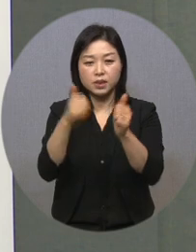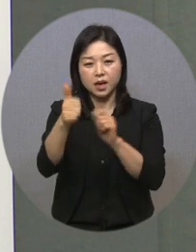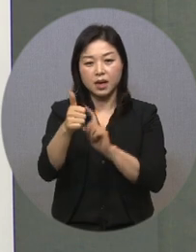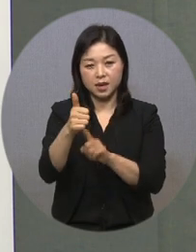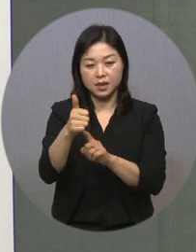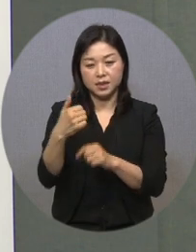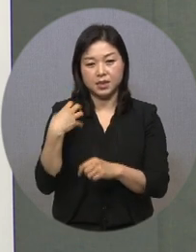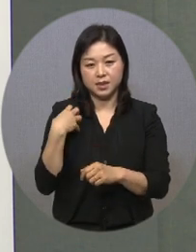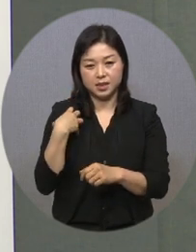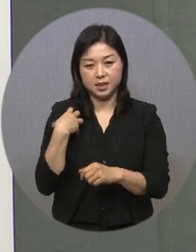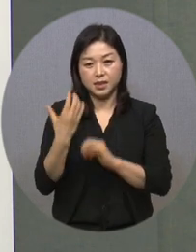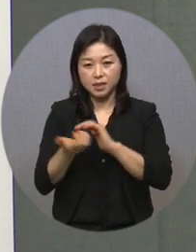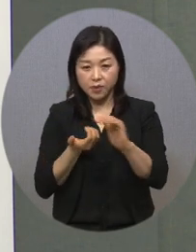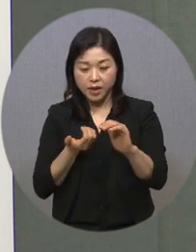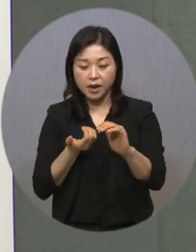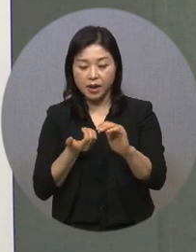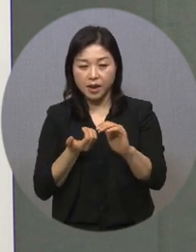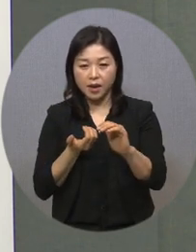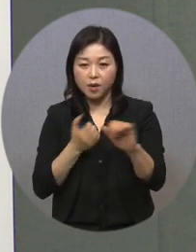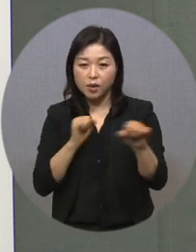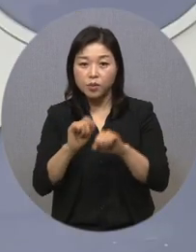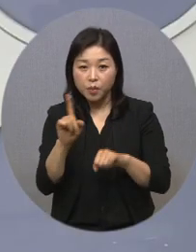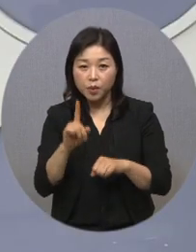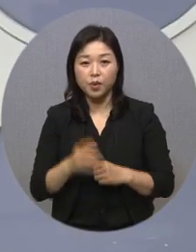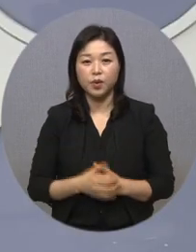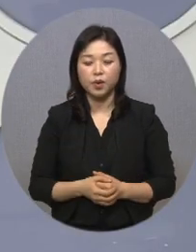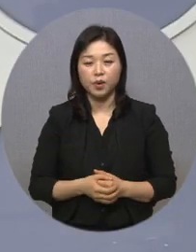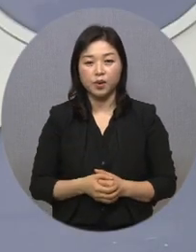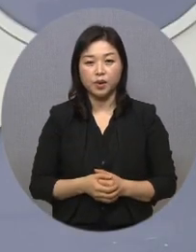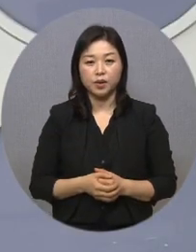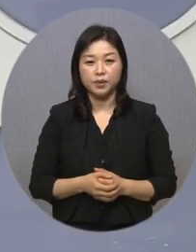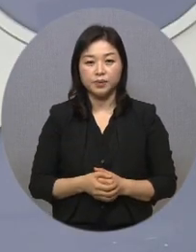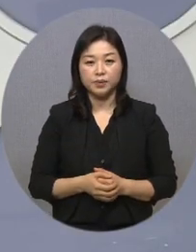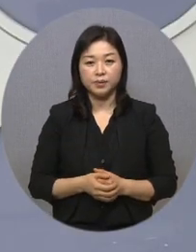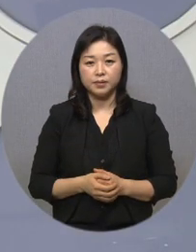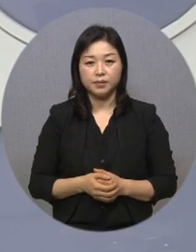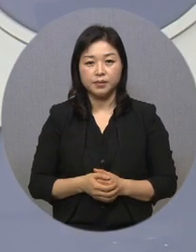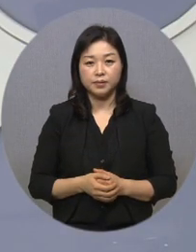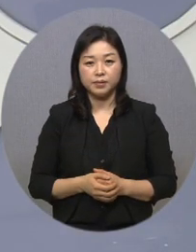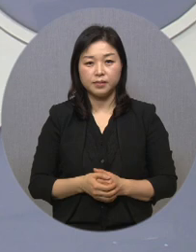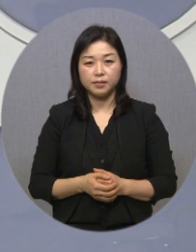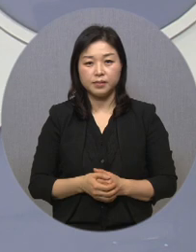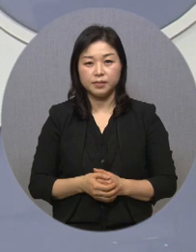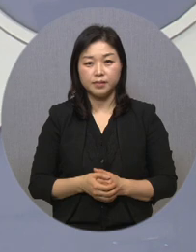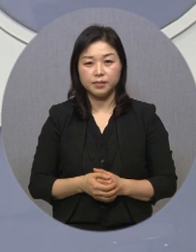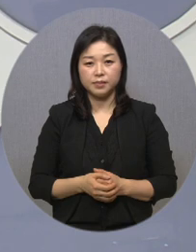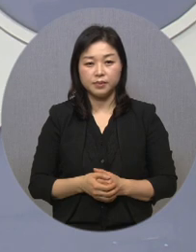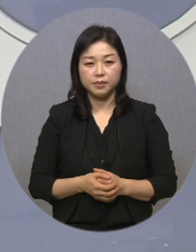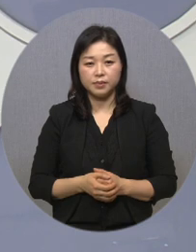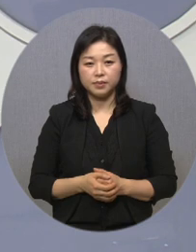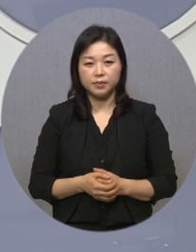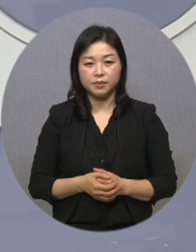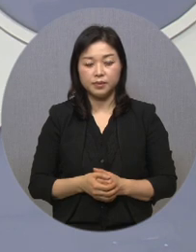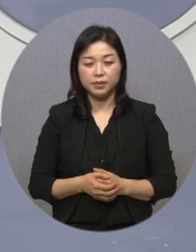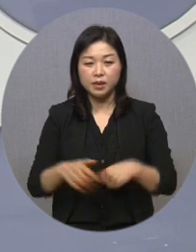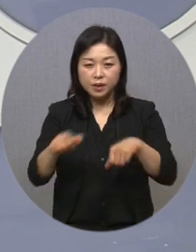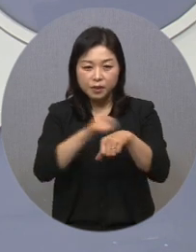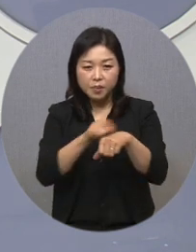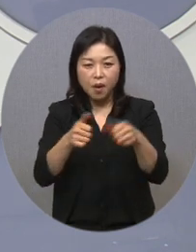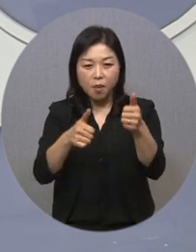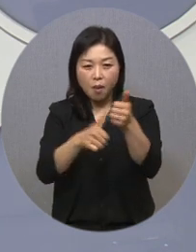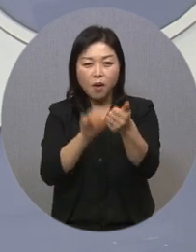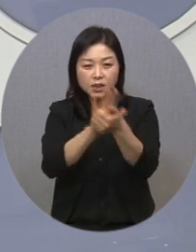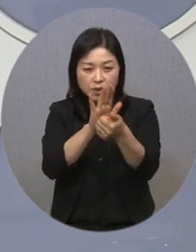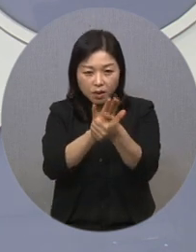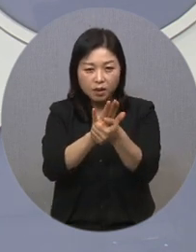특별보좌관이 되시기 전에는 어디 계셨어요? 제가 그 특별보좌관에